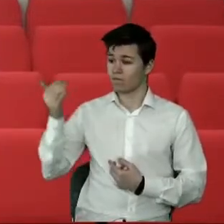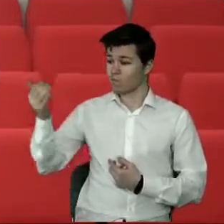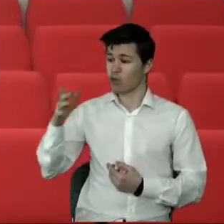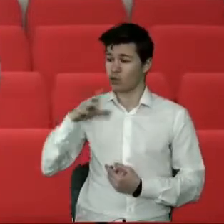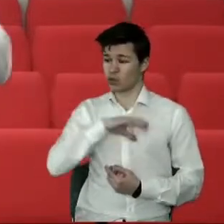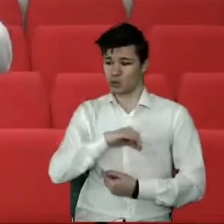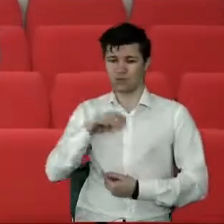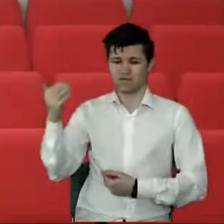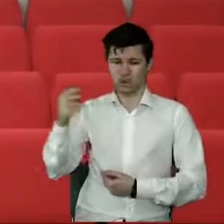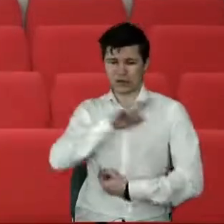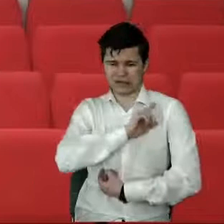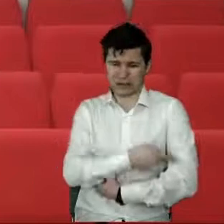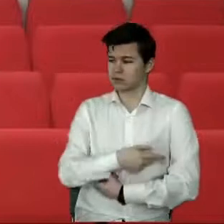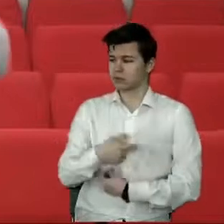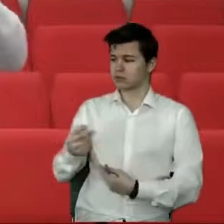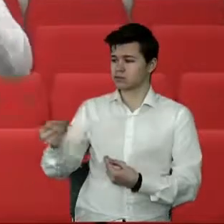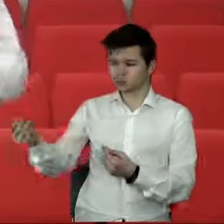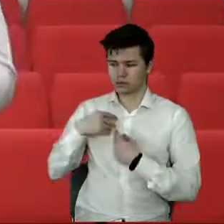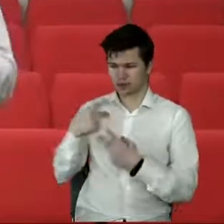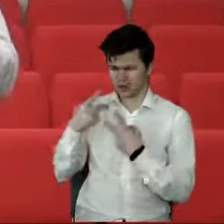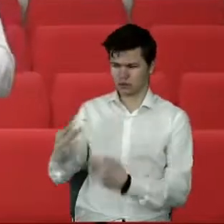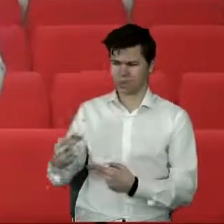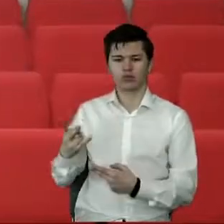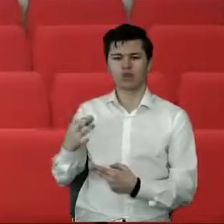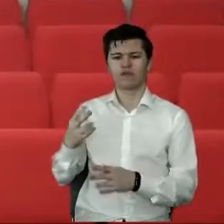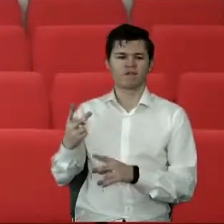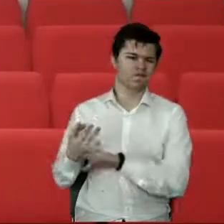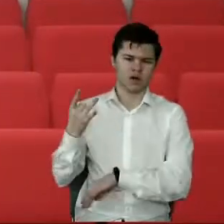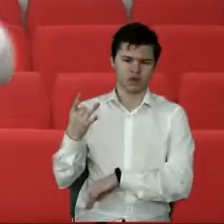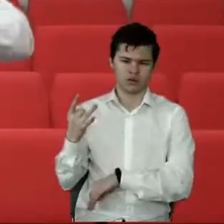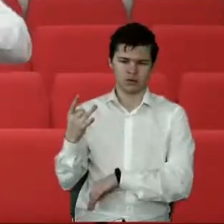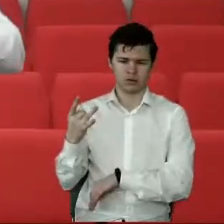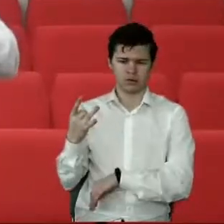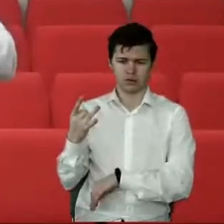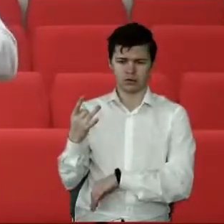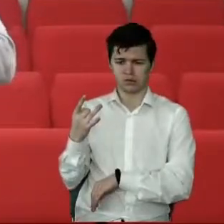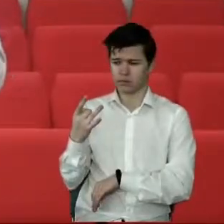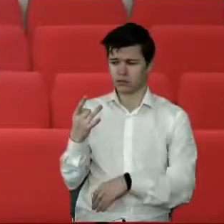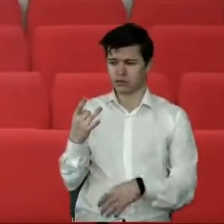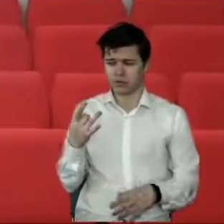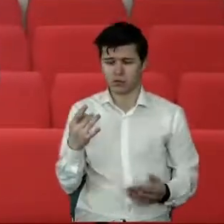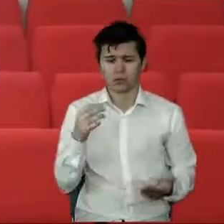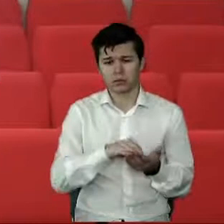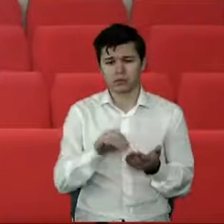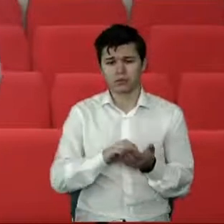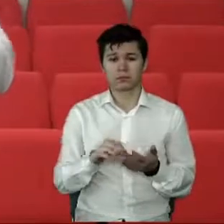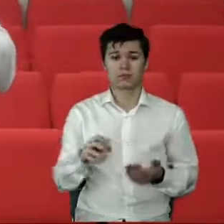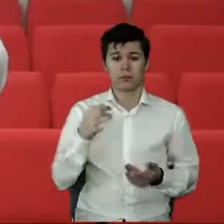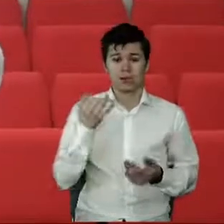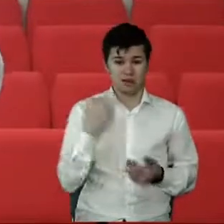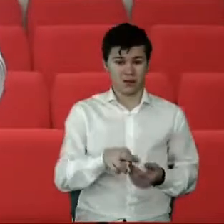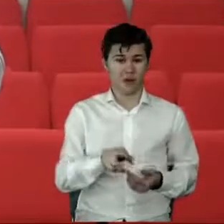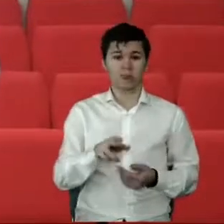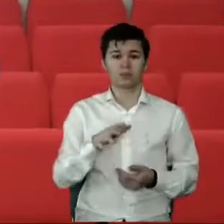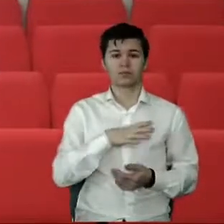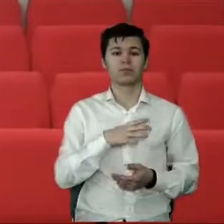другого. Он ходил с Ильей и делил с ним все беды, все горести. Знаете, как описывался Илья в книге царств?